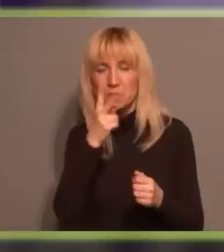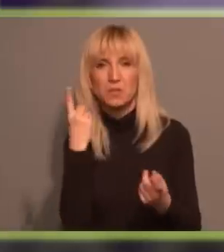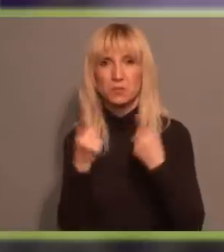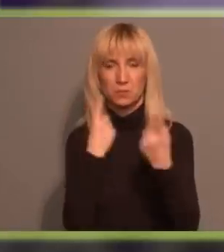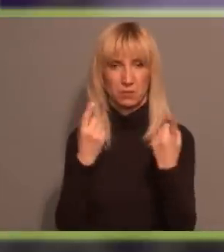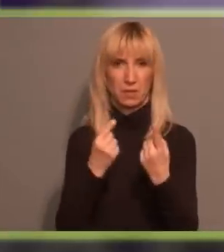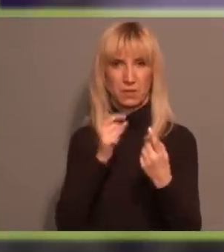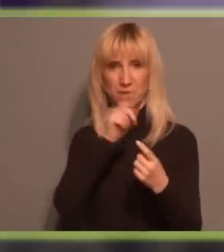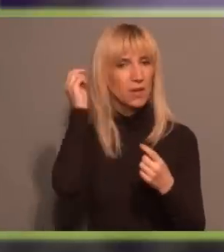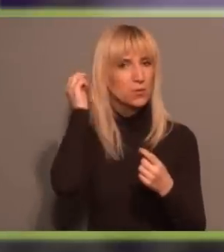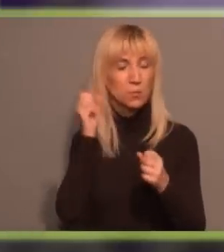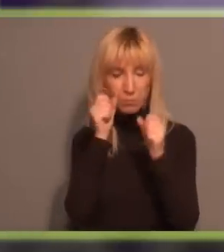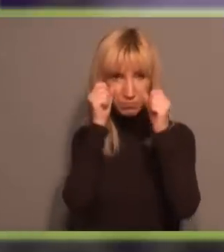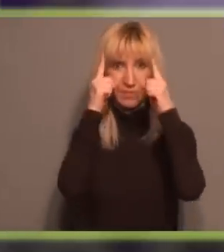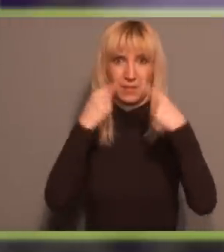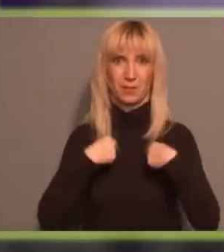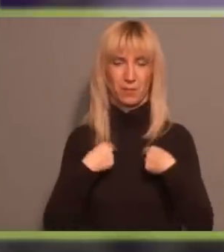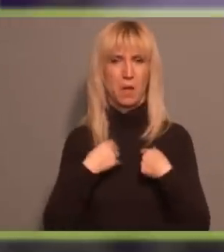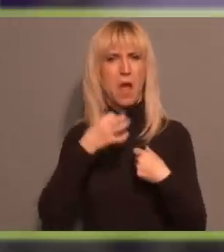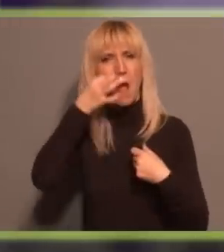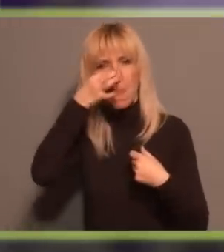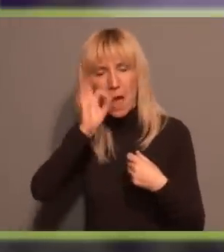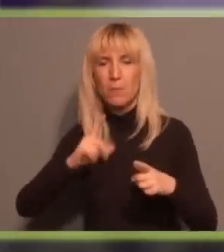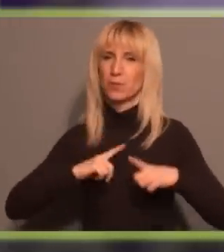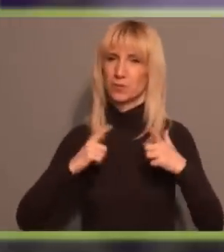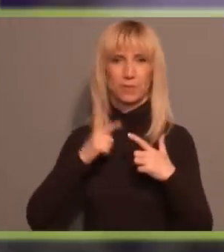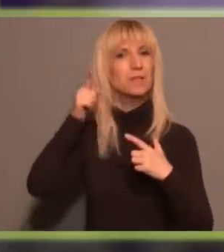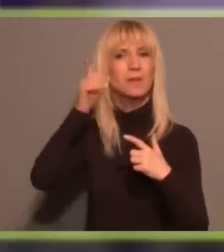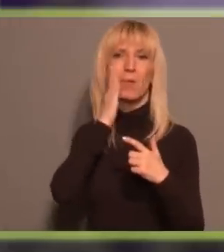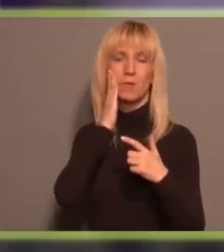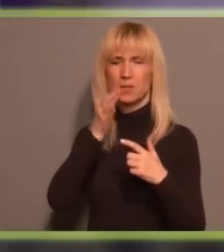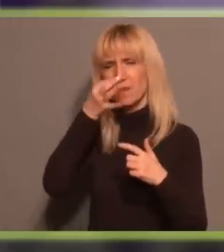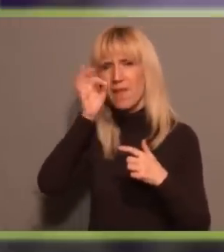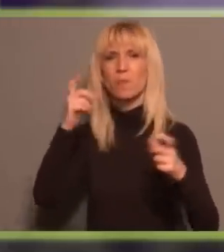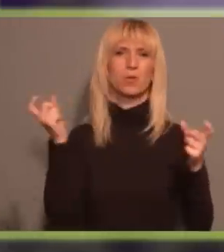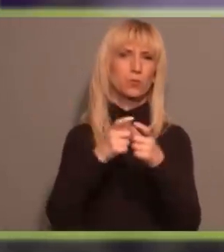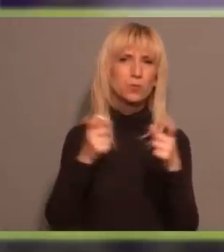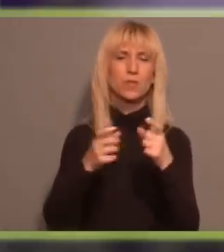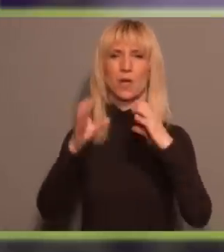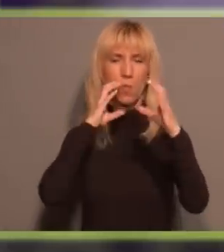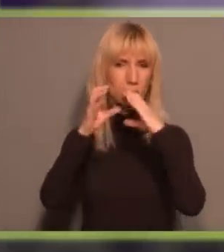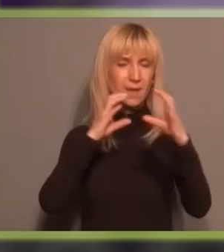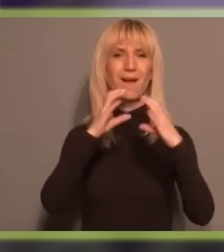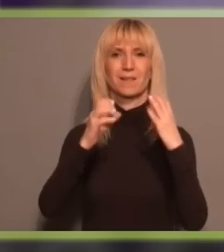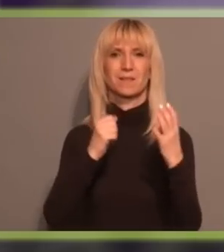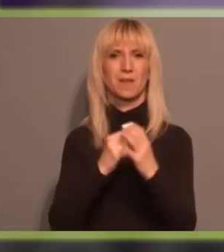I to meni iznenaduje to najbolji život i najbolje okruženje i najboljim komunikacijom i